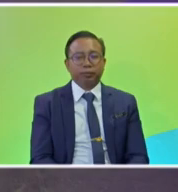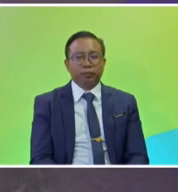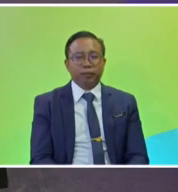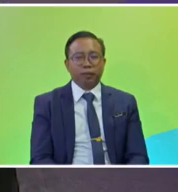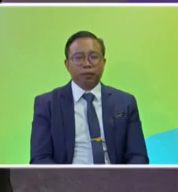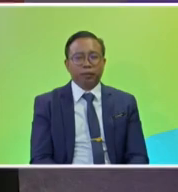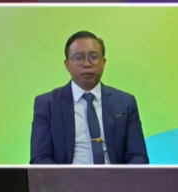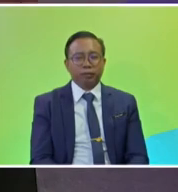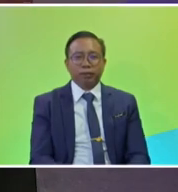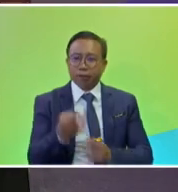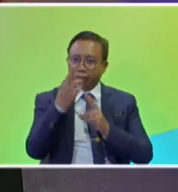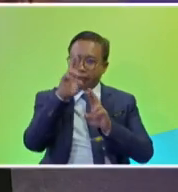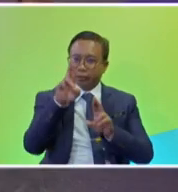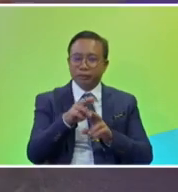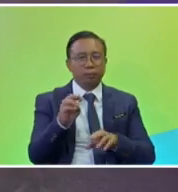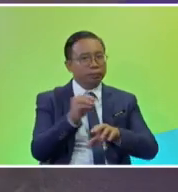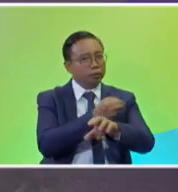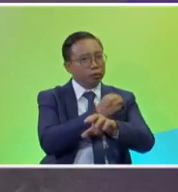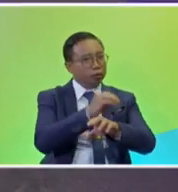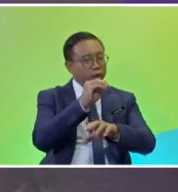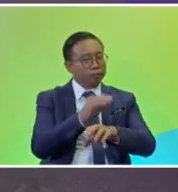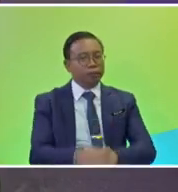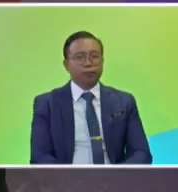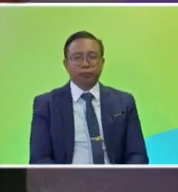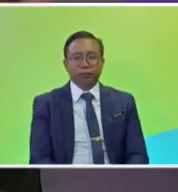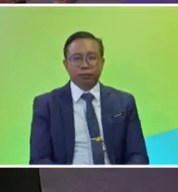Okey. Ready? Music please.